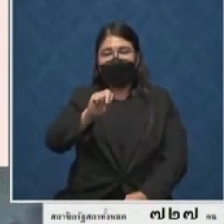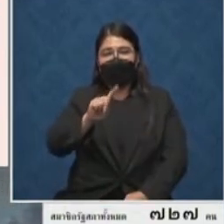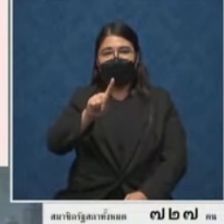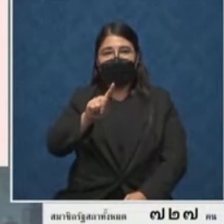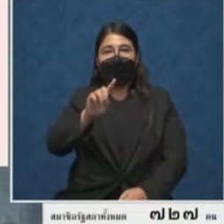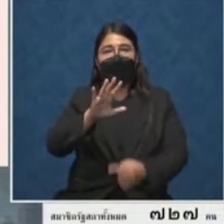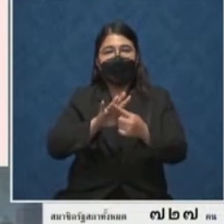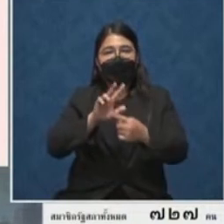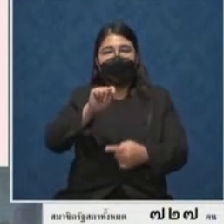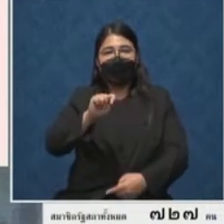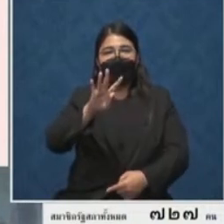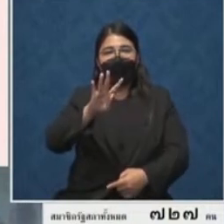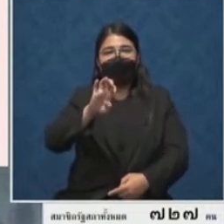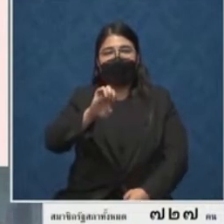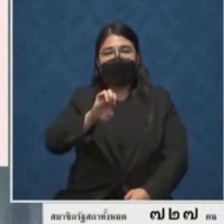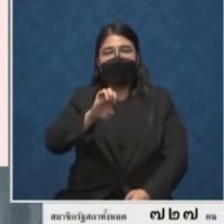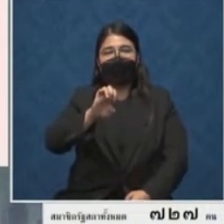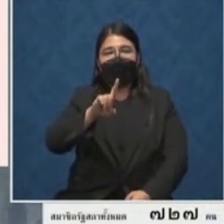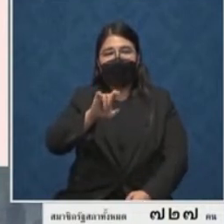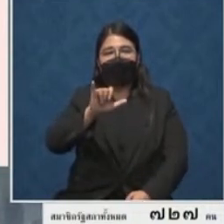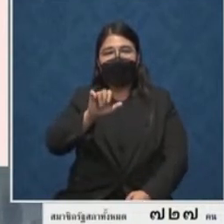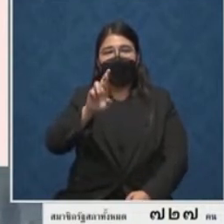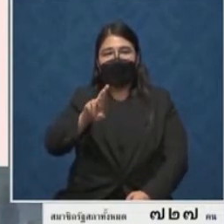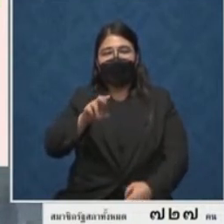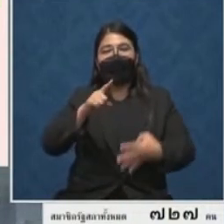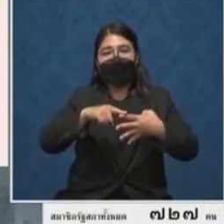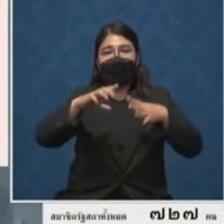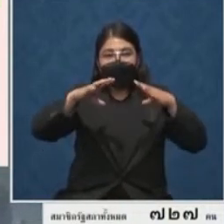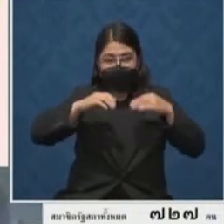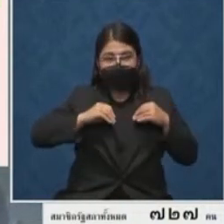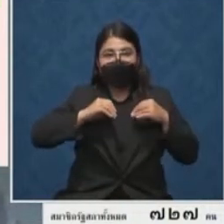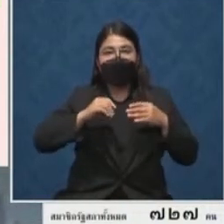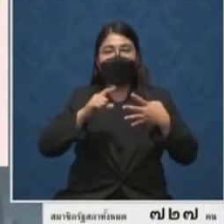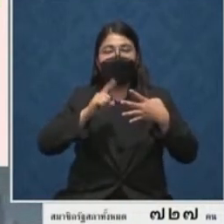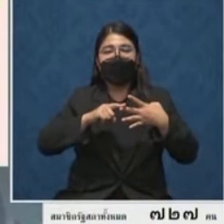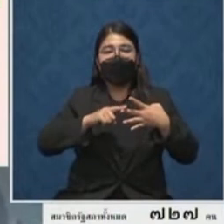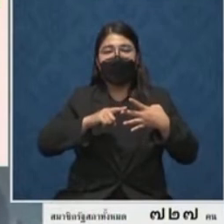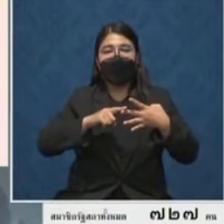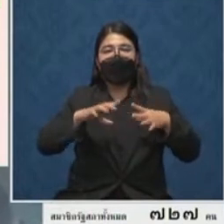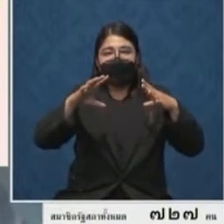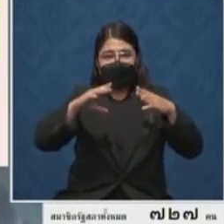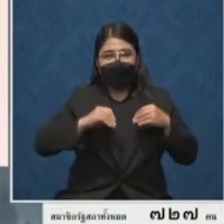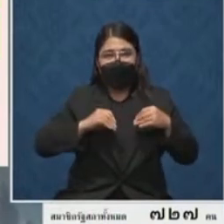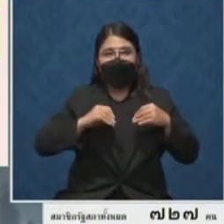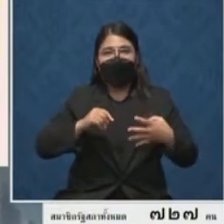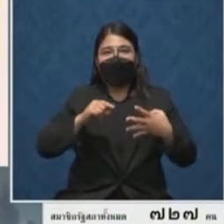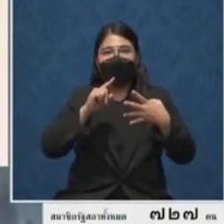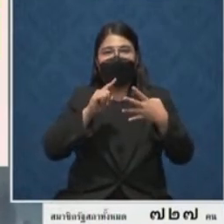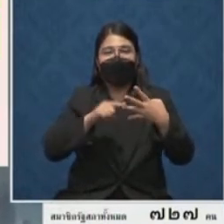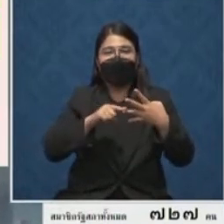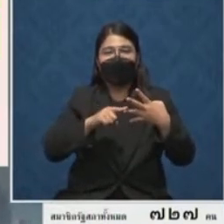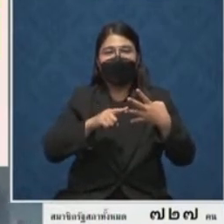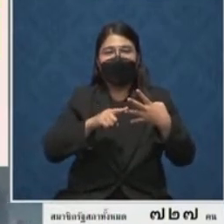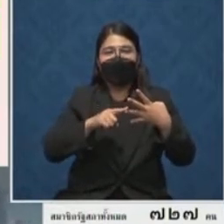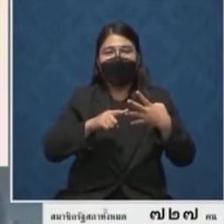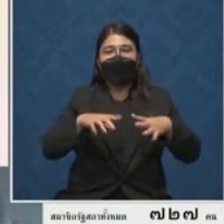1รับหลักการ2รับหลักการ3รับหลักการ